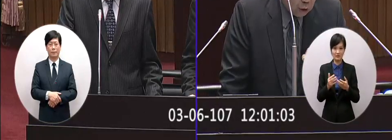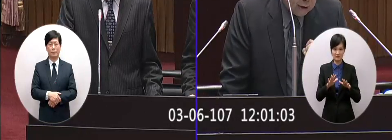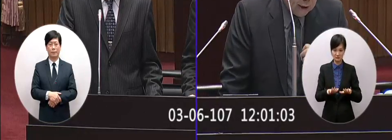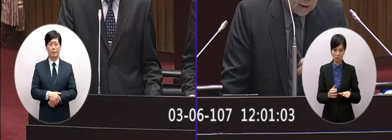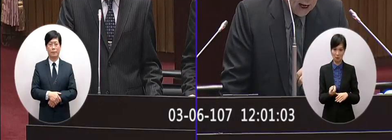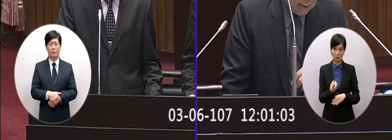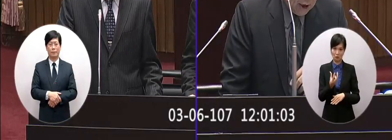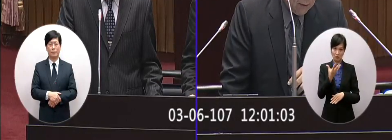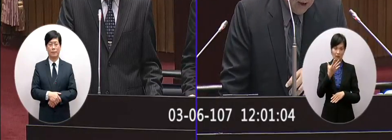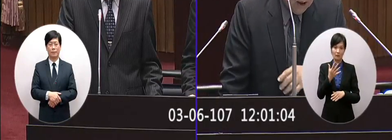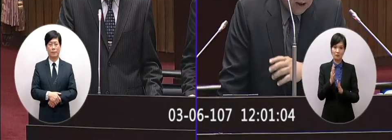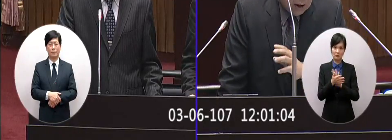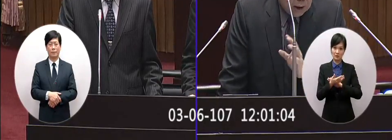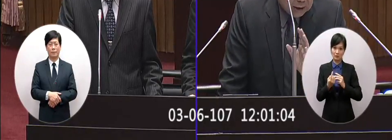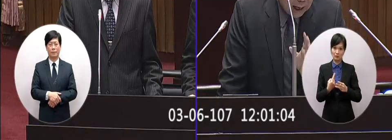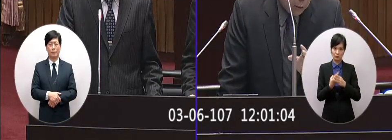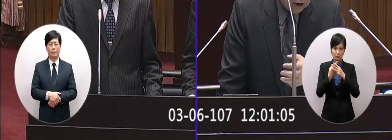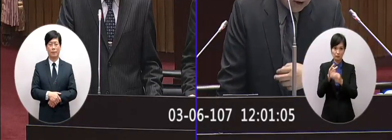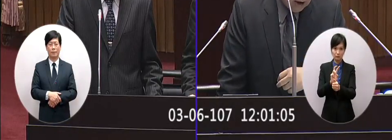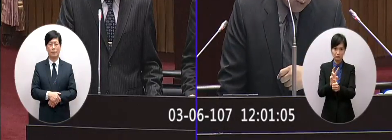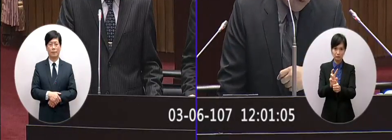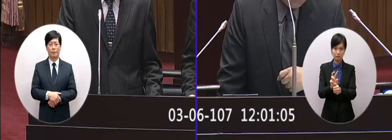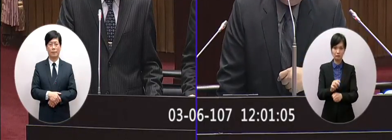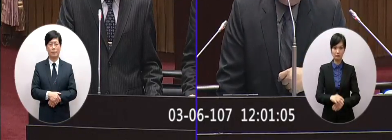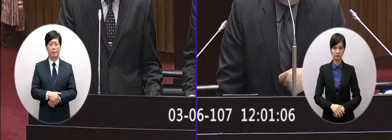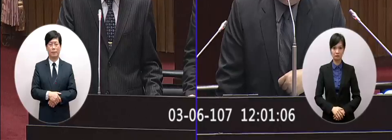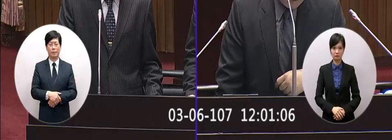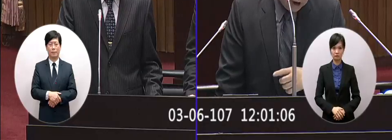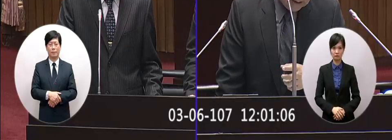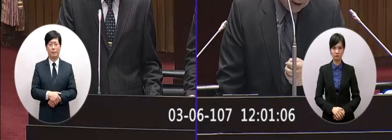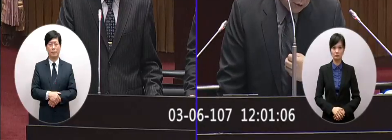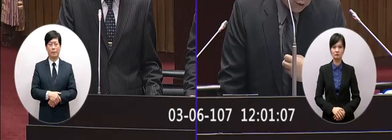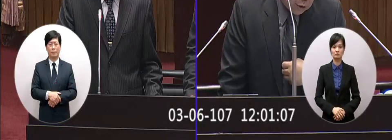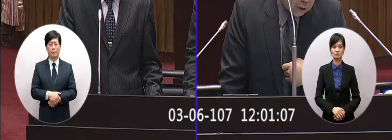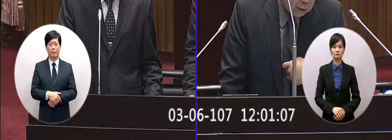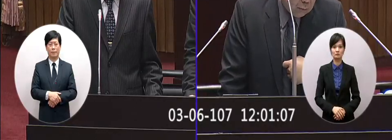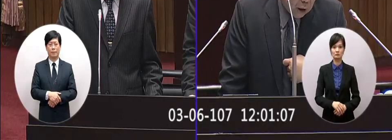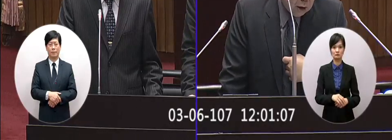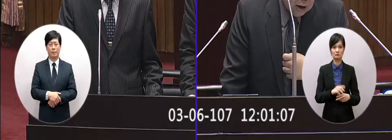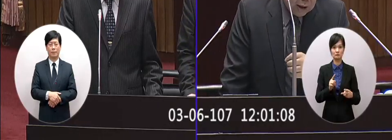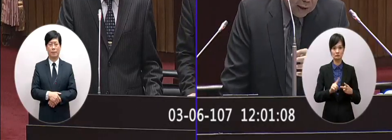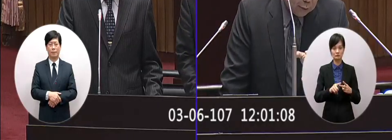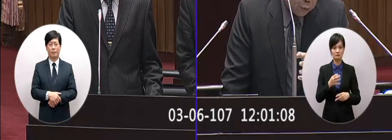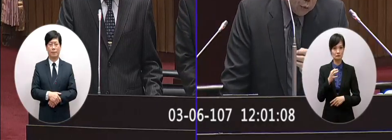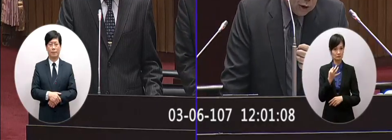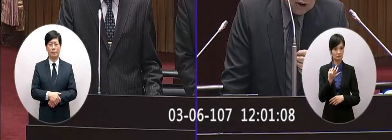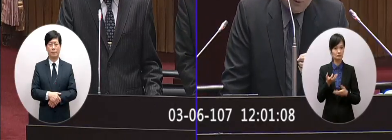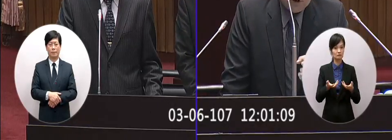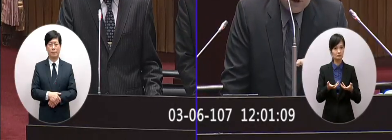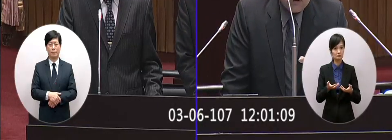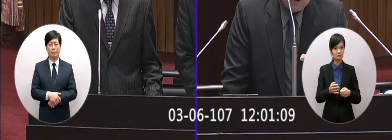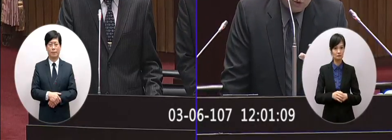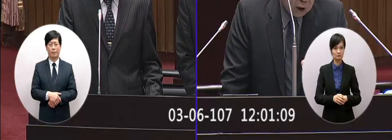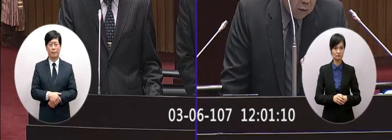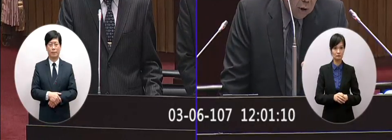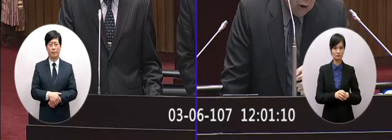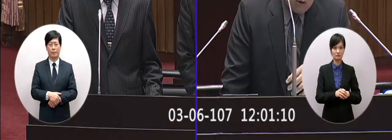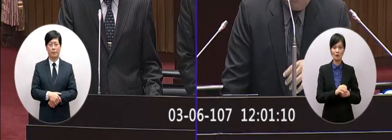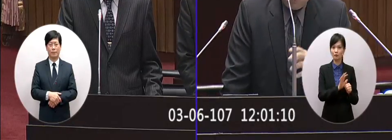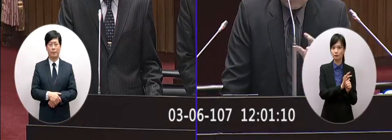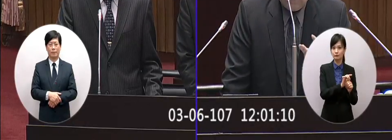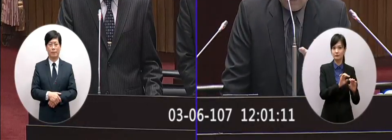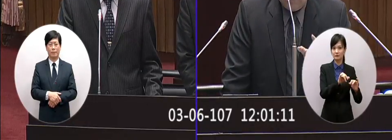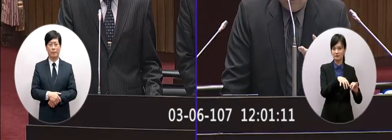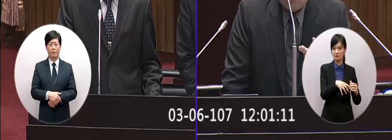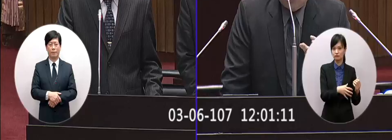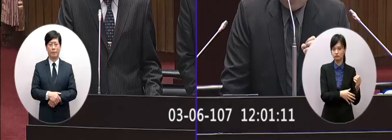里面做的这样子改变。那财务的这个部分的话，我们虽然采用税收制，好，但是服务的这个部分地方主导，